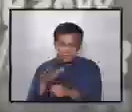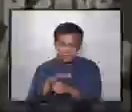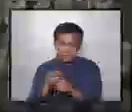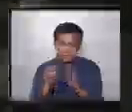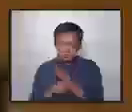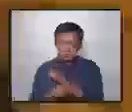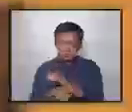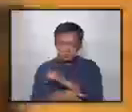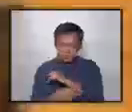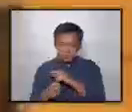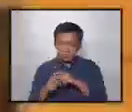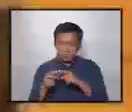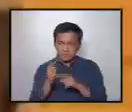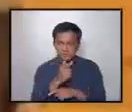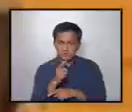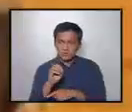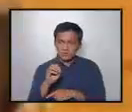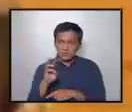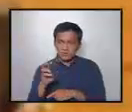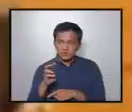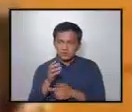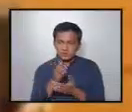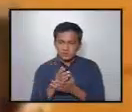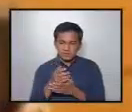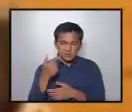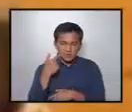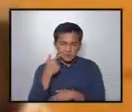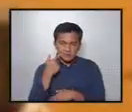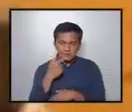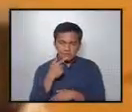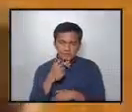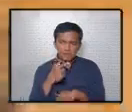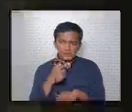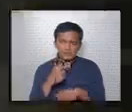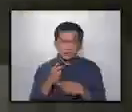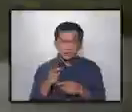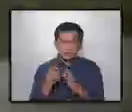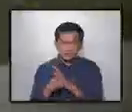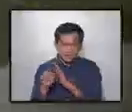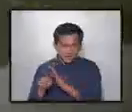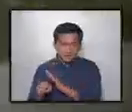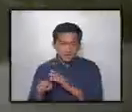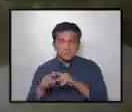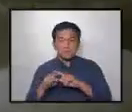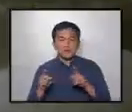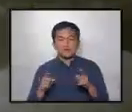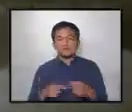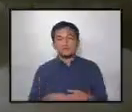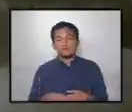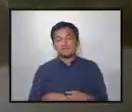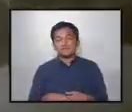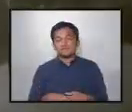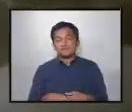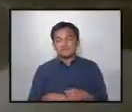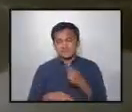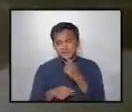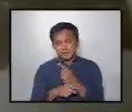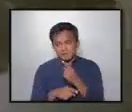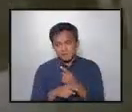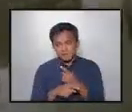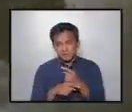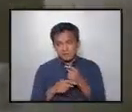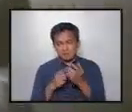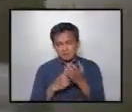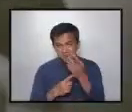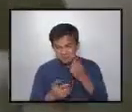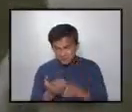at robbery. Pero taong 2006, tinigil ni Gloria Arroyo ang patayan. Pero, tama nga ba ang